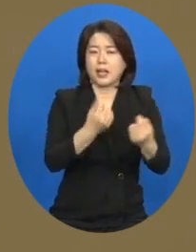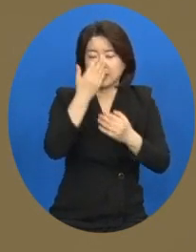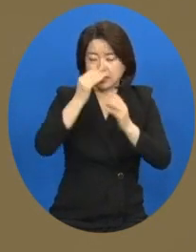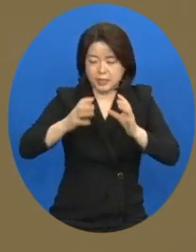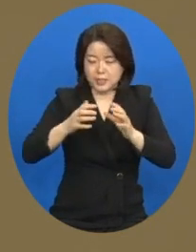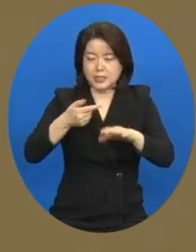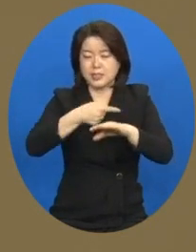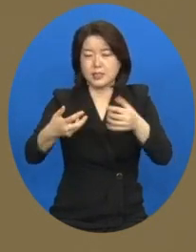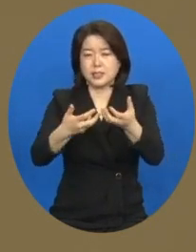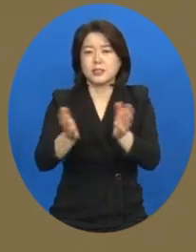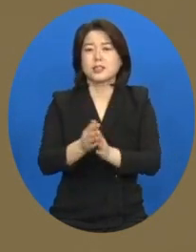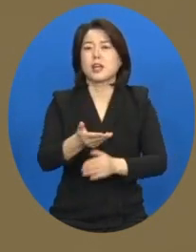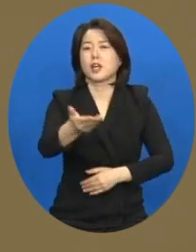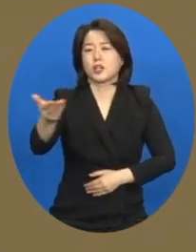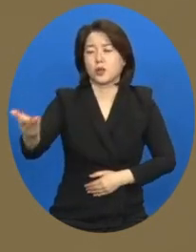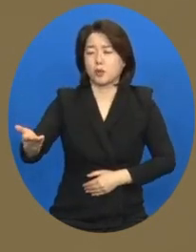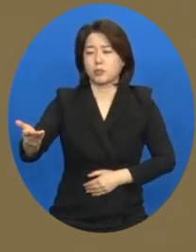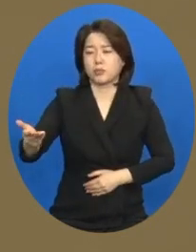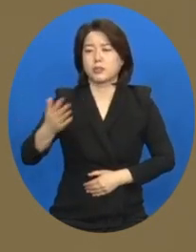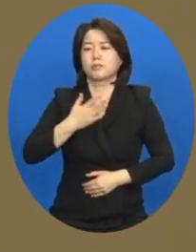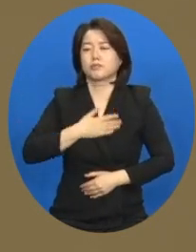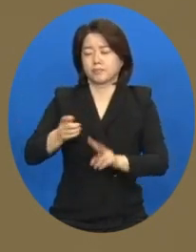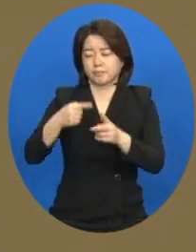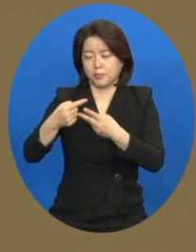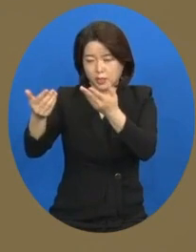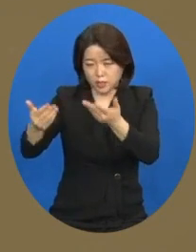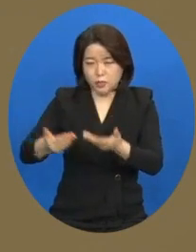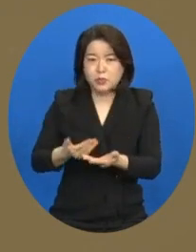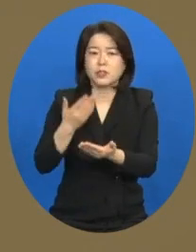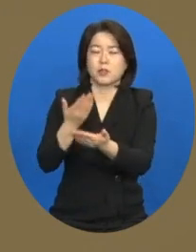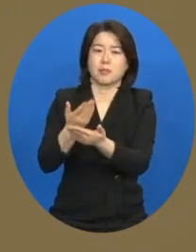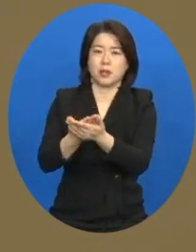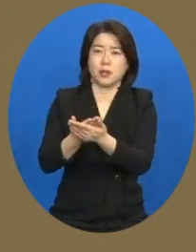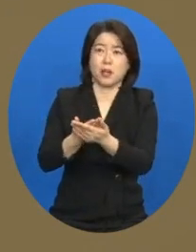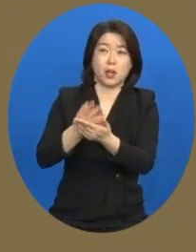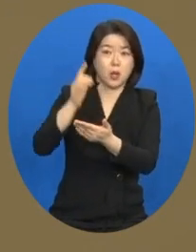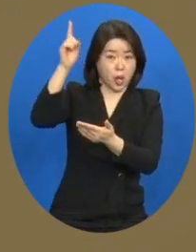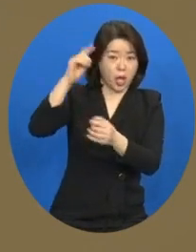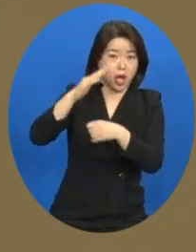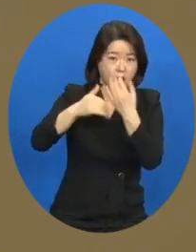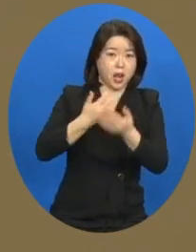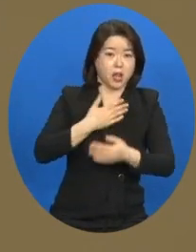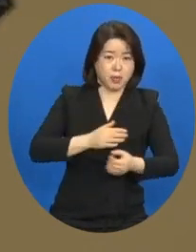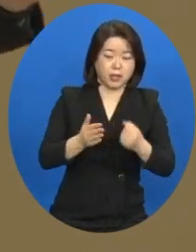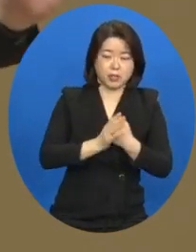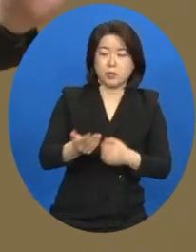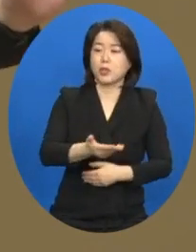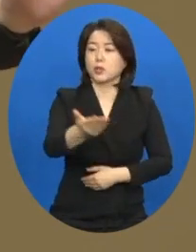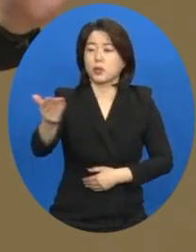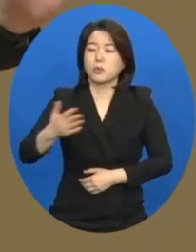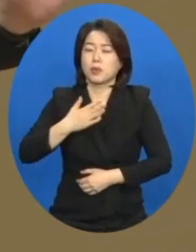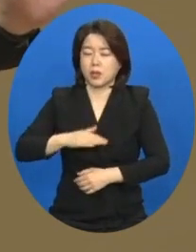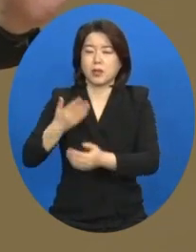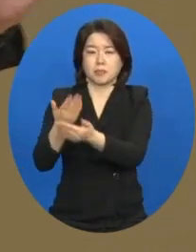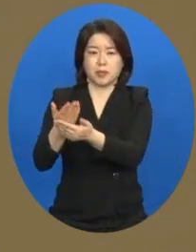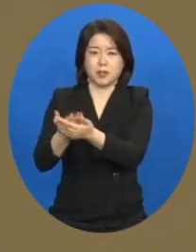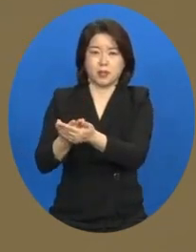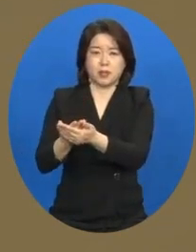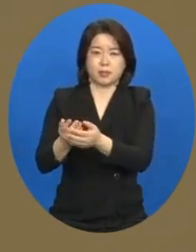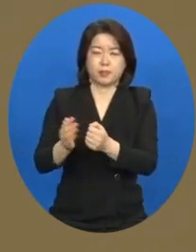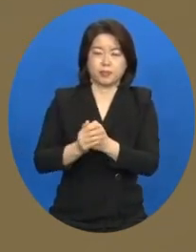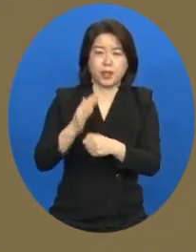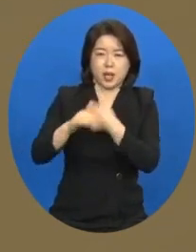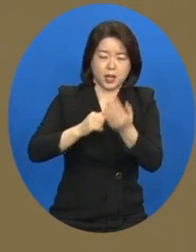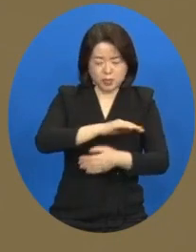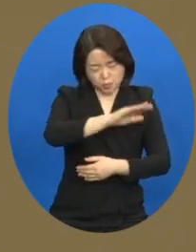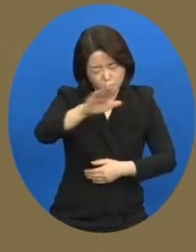결의인 여러분도 알아주시기를 바랍니다. 하나님이 아시니까. 하나님은 모든 걸 다 아세요. 그러면